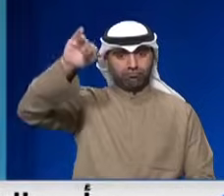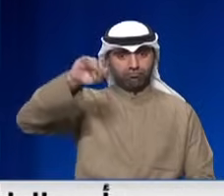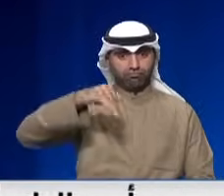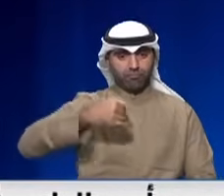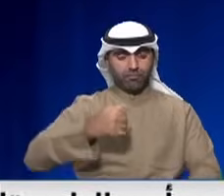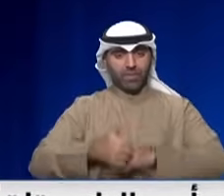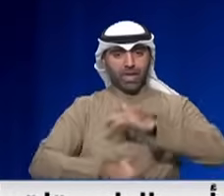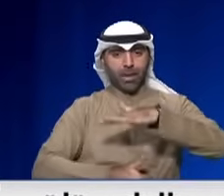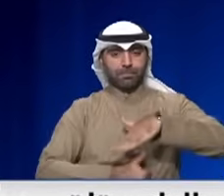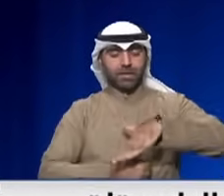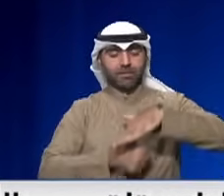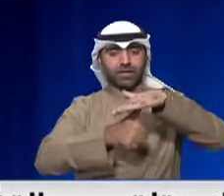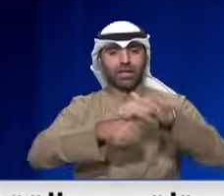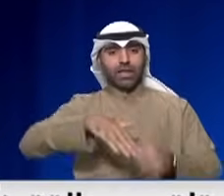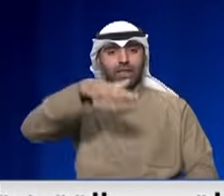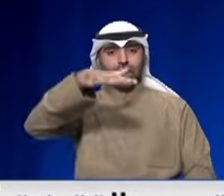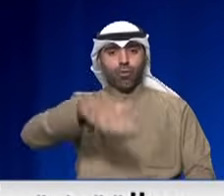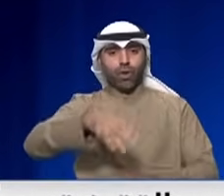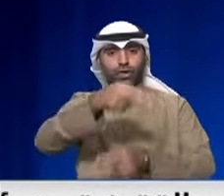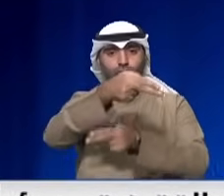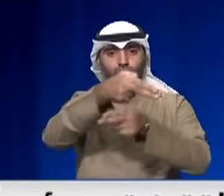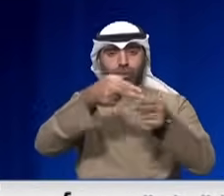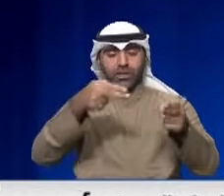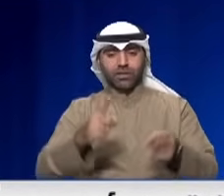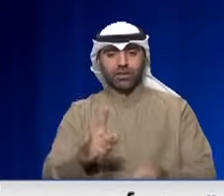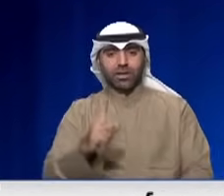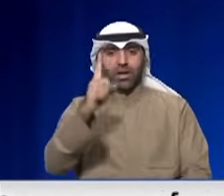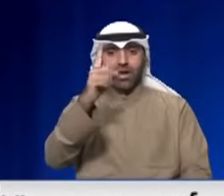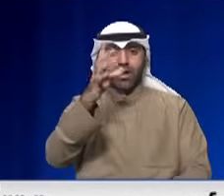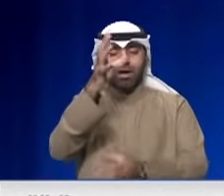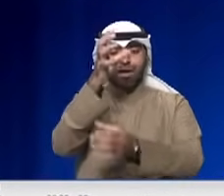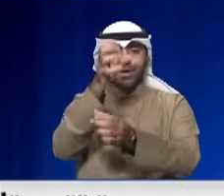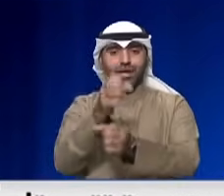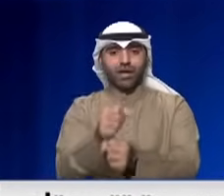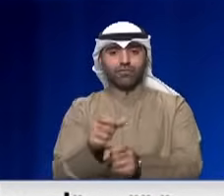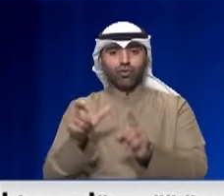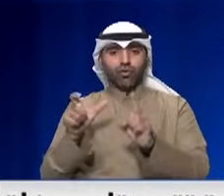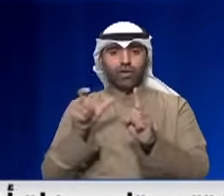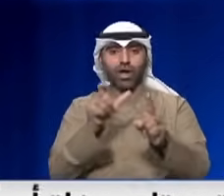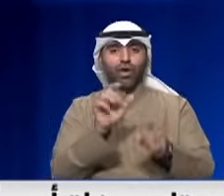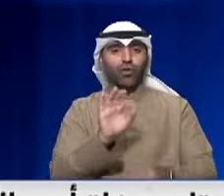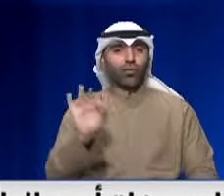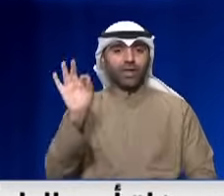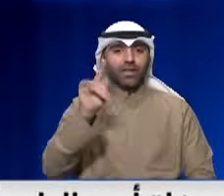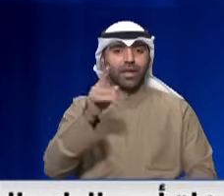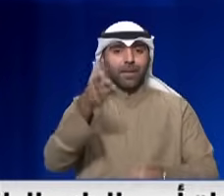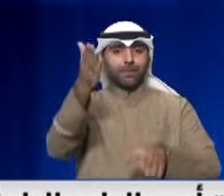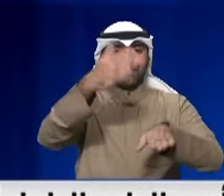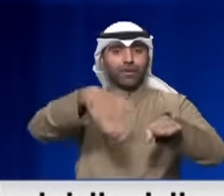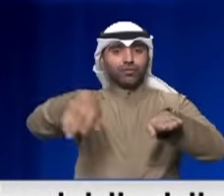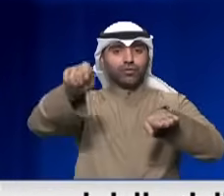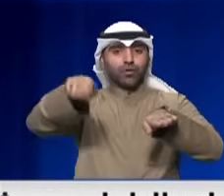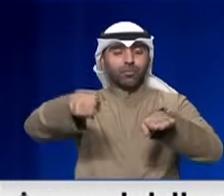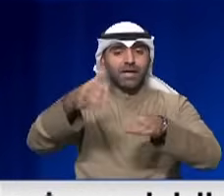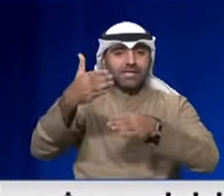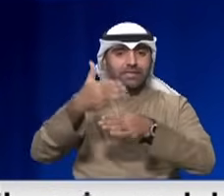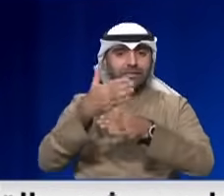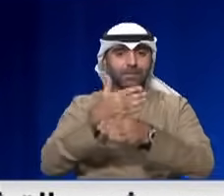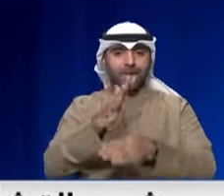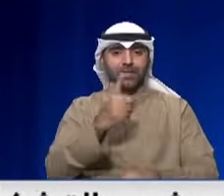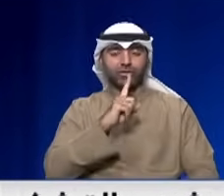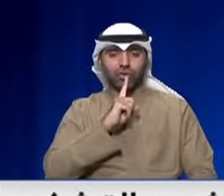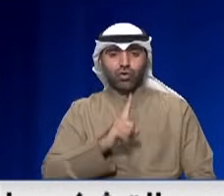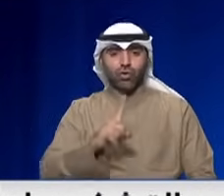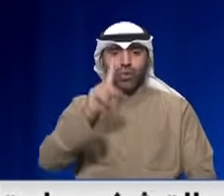الصباح حفظه الله ورعاه اليمين الدستوريه امام مجلس الامه وذكر السعدون في الدعوه ان ذلك جاء